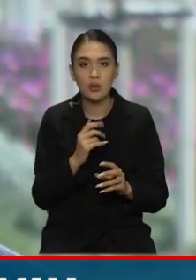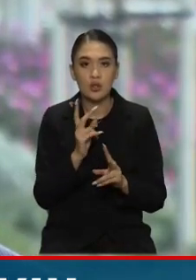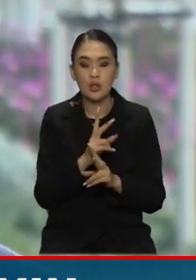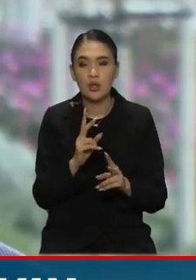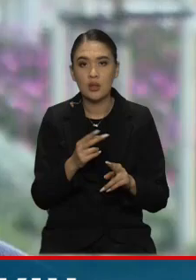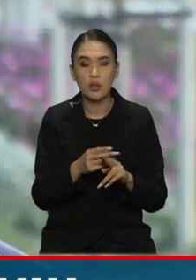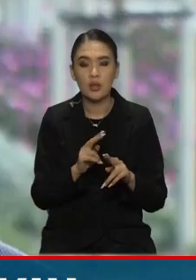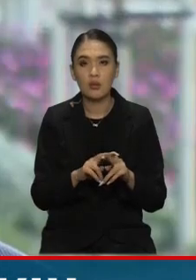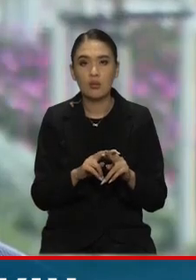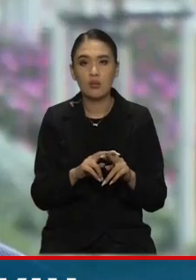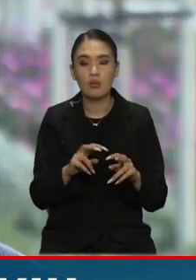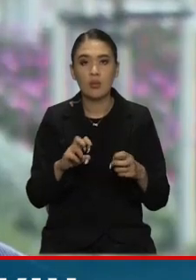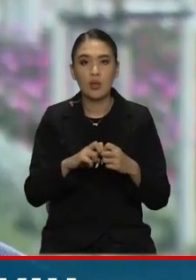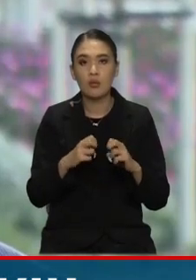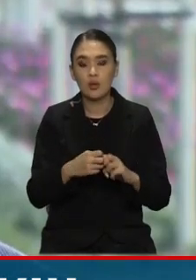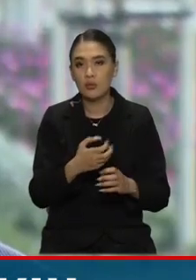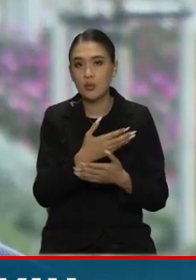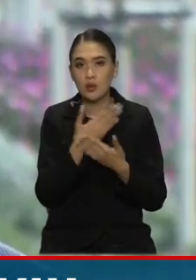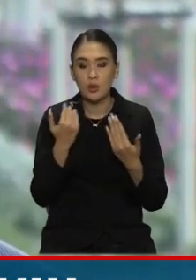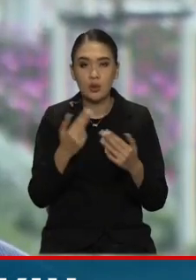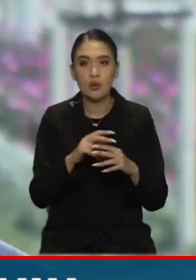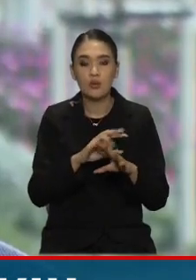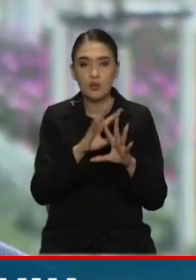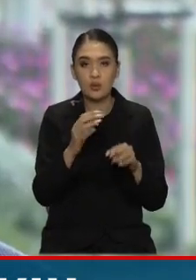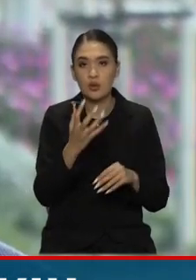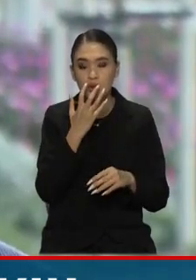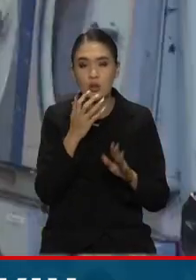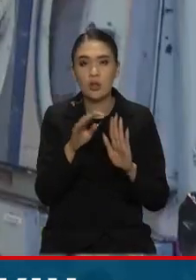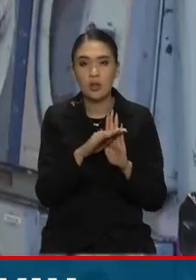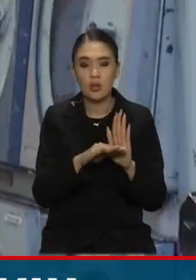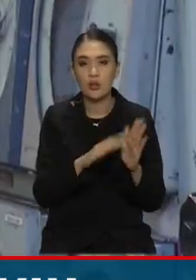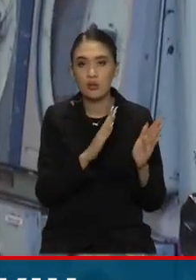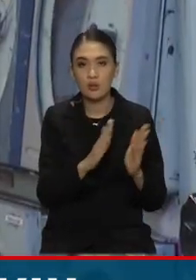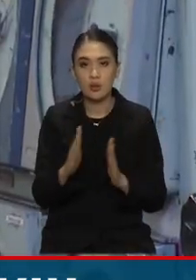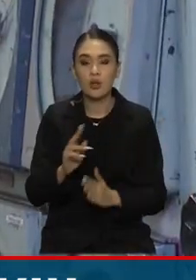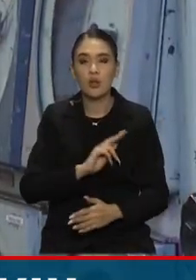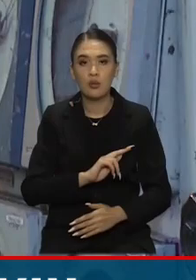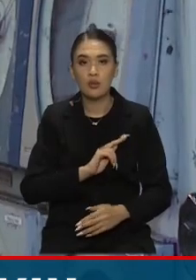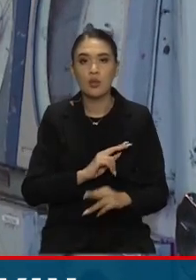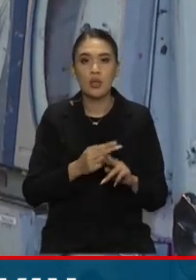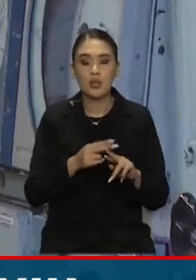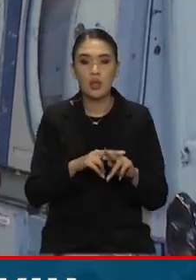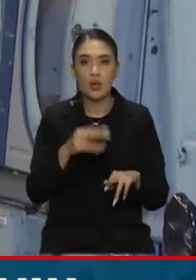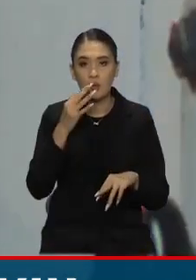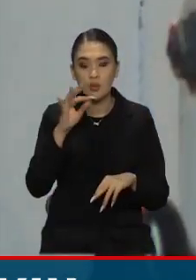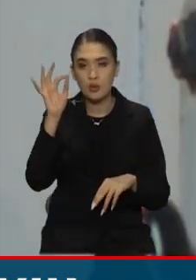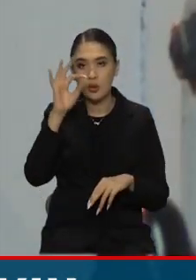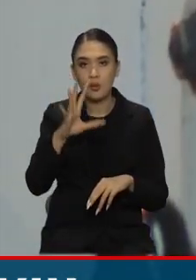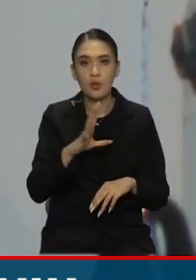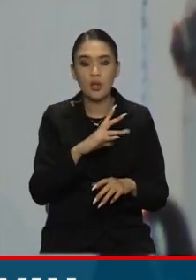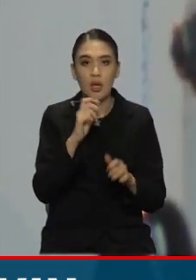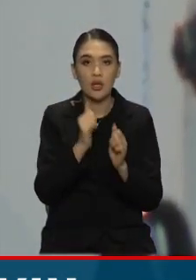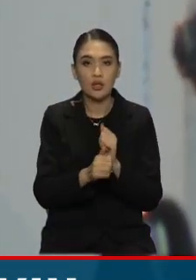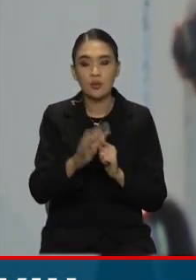проблема жоқ. Жылу бойынша, өзі график бойынша жұмыс жасап келе жатыр. Сала мамандардың айтуынша, жылу қазандықтары әр 5